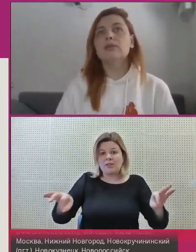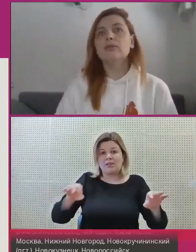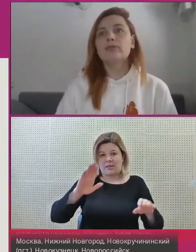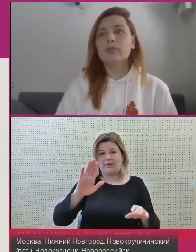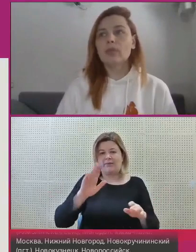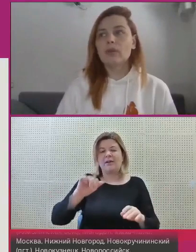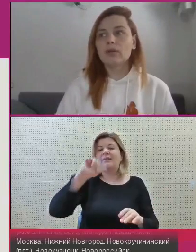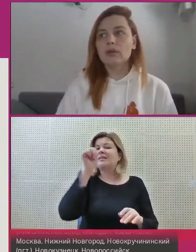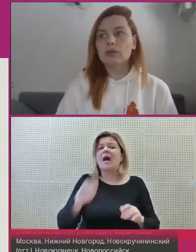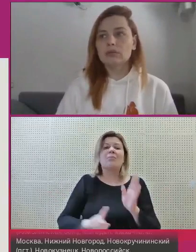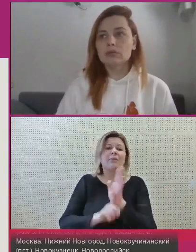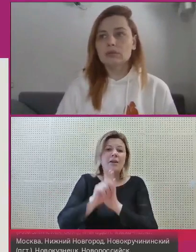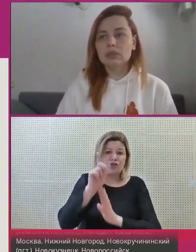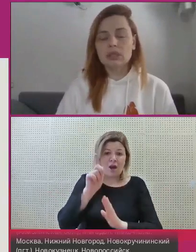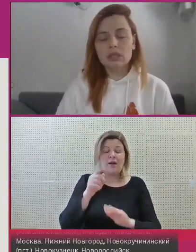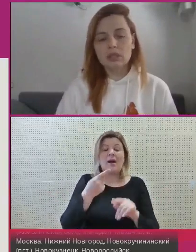это